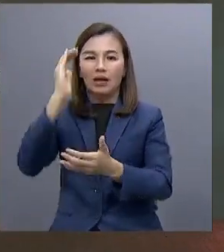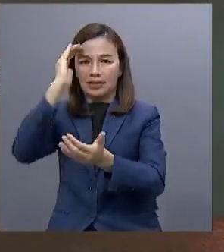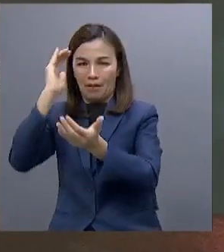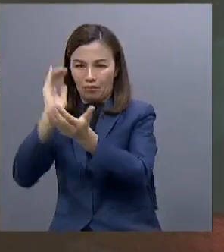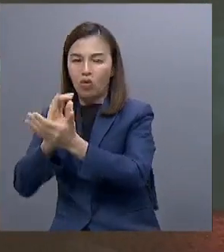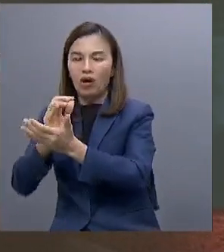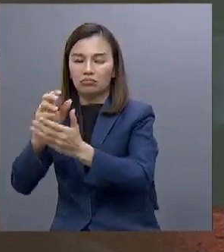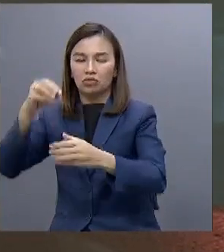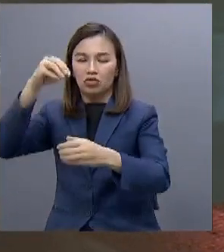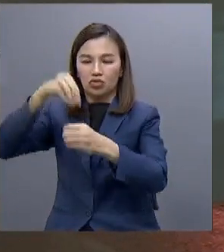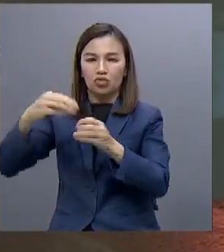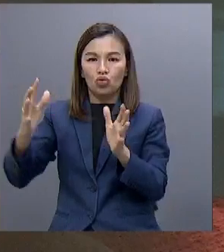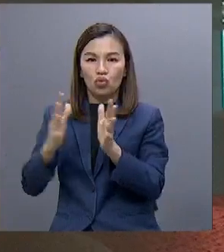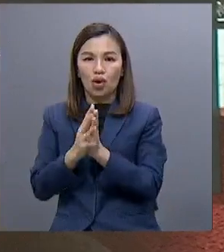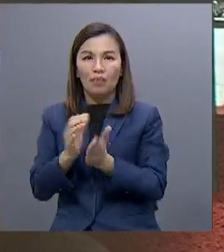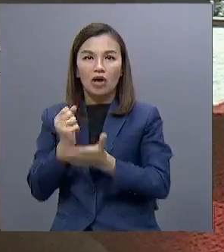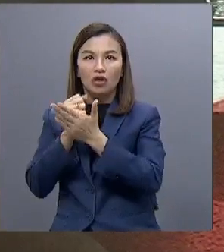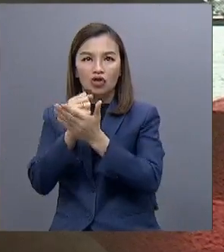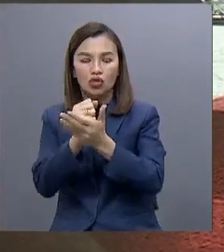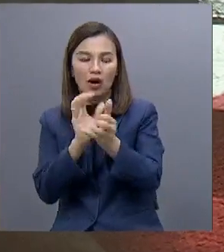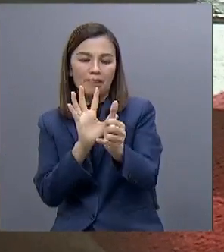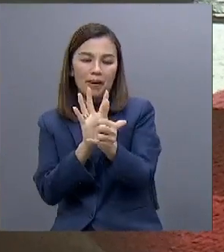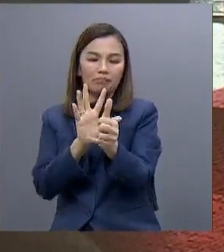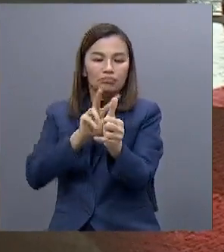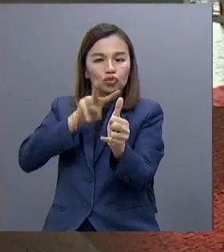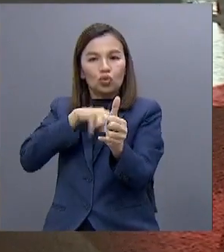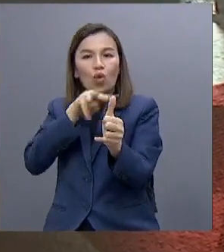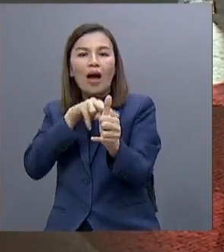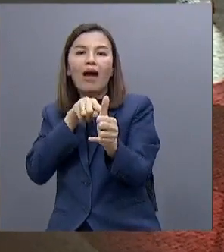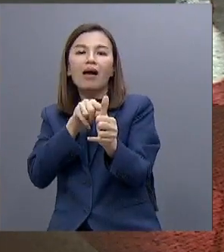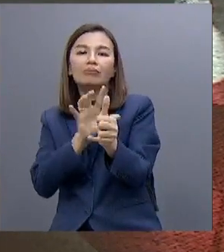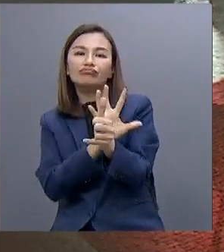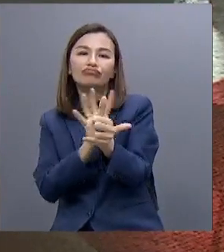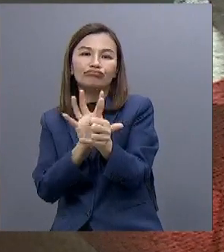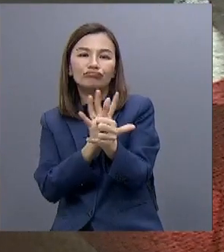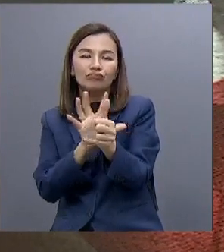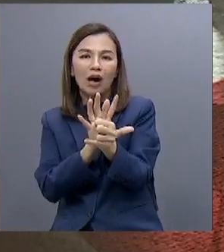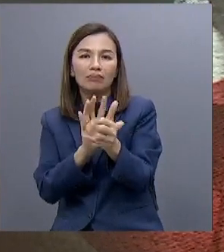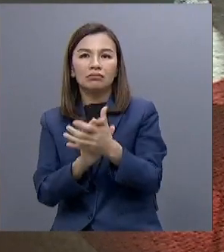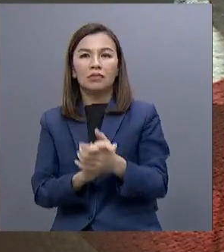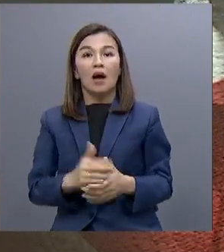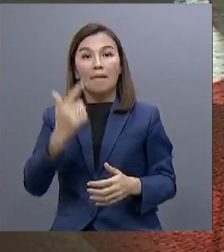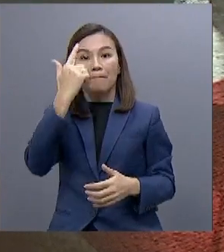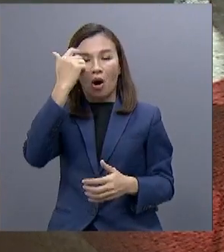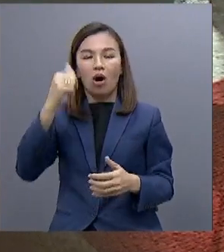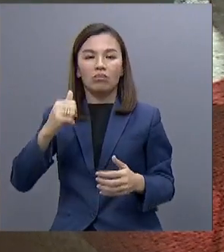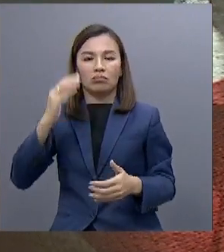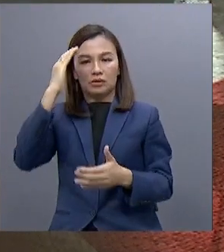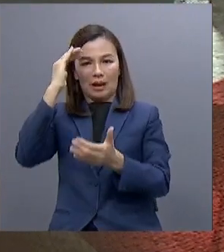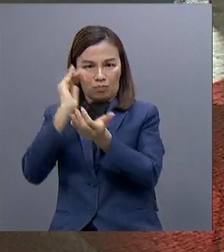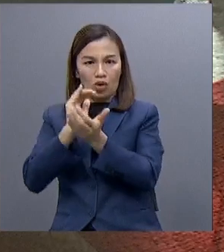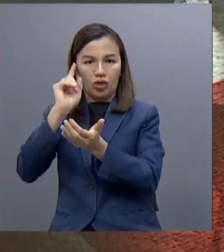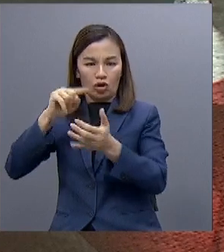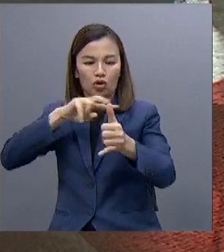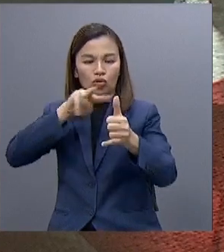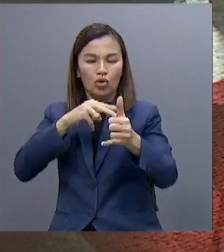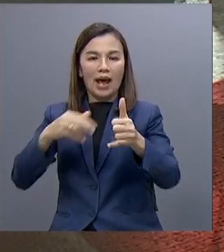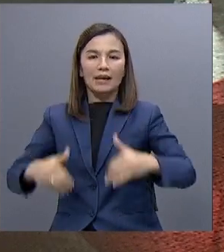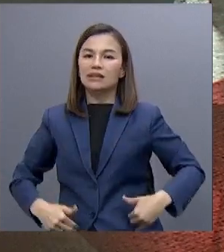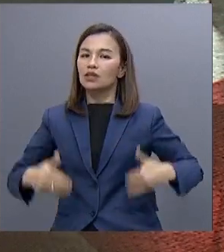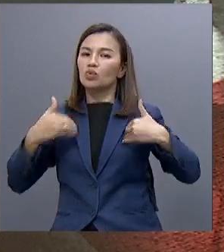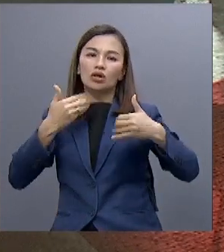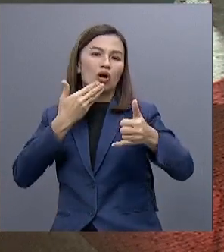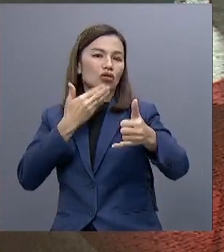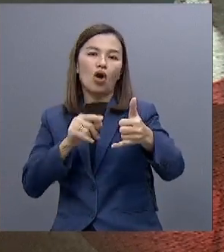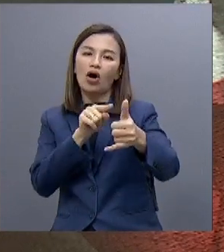ด้วยเพื่อทำหน้าที่อารักขาอดีตประธานาธิบดีซึ่งได้รับสิทธิ์นี้ไปตลอดชีวิตดังนั้นสิ่งที่มีความเป็นไปได้มาก